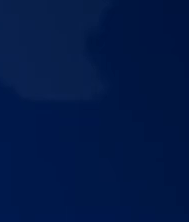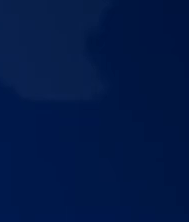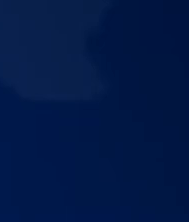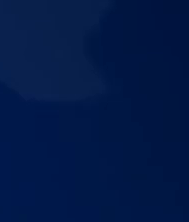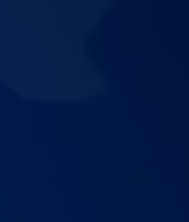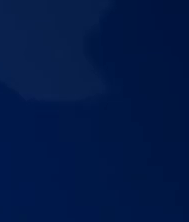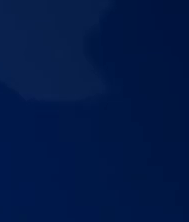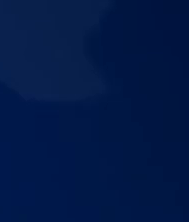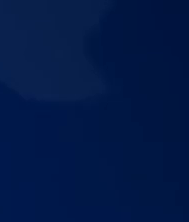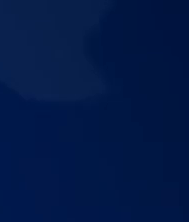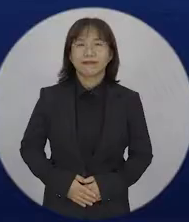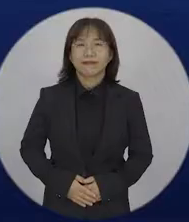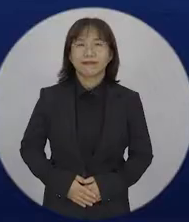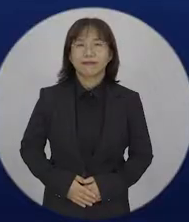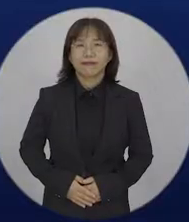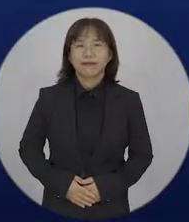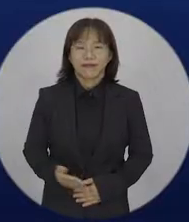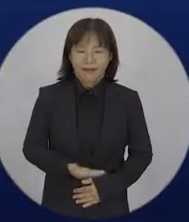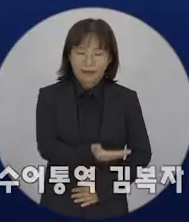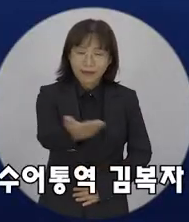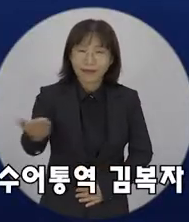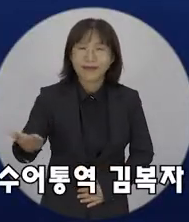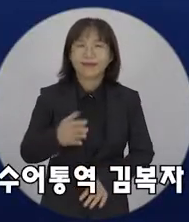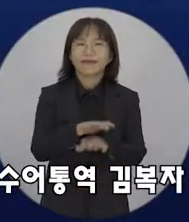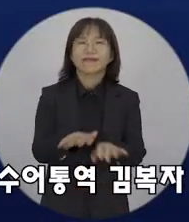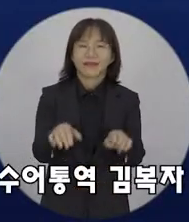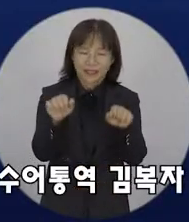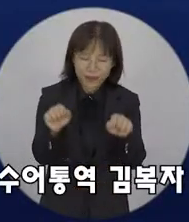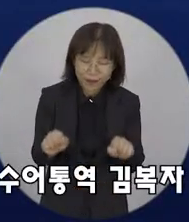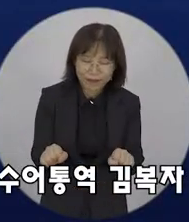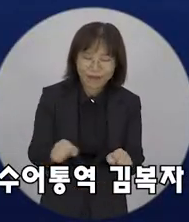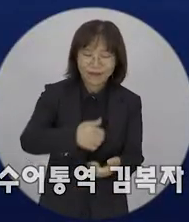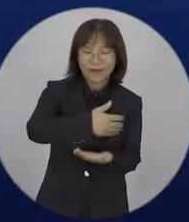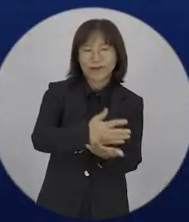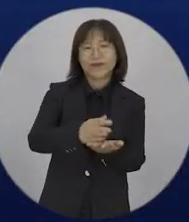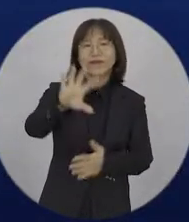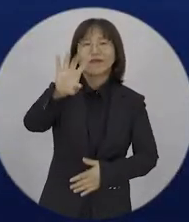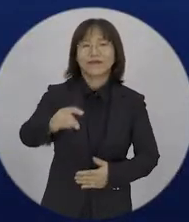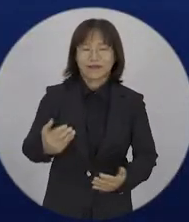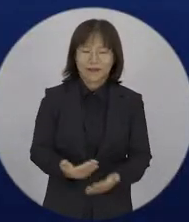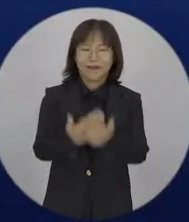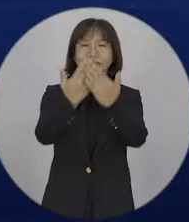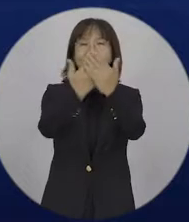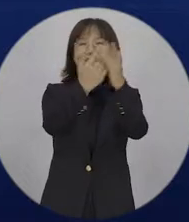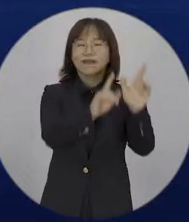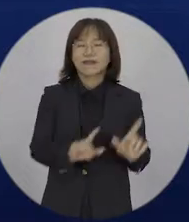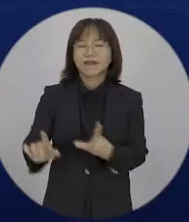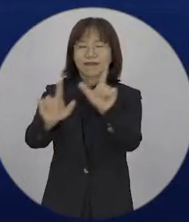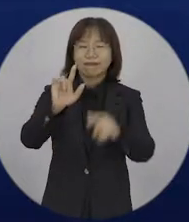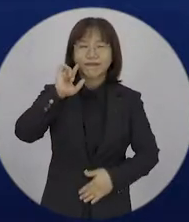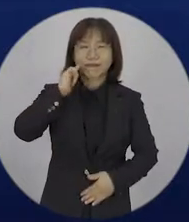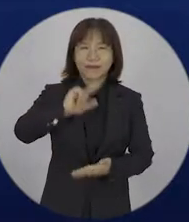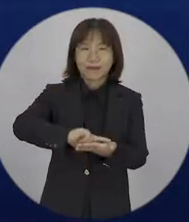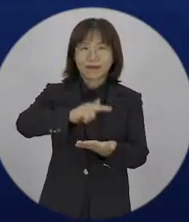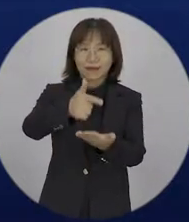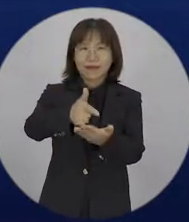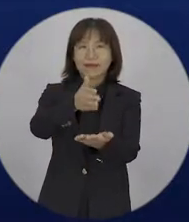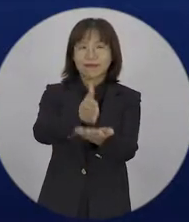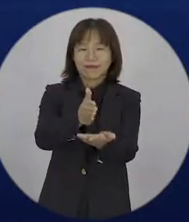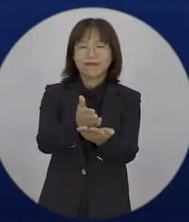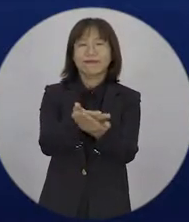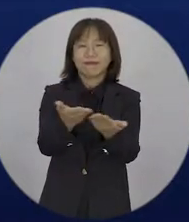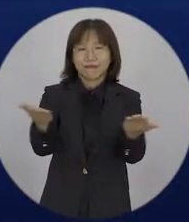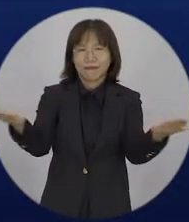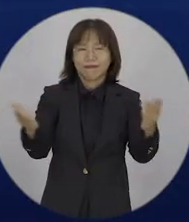으 구민 여러분 안녕하십니까 조화로운 성장 삶이 아름다운 강서 아이 강서 tv 줌인